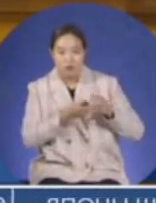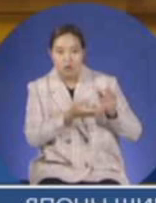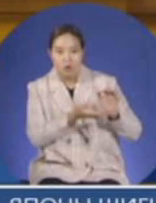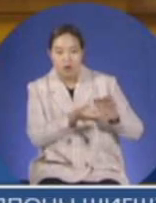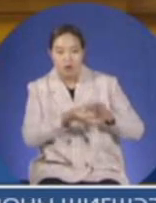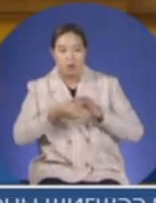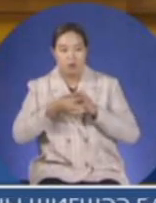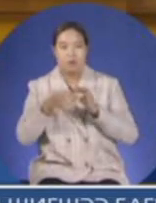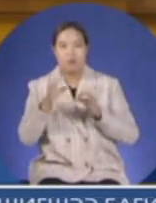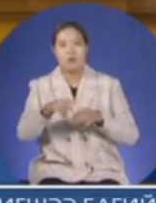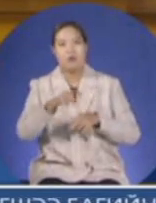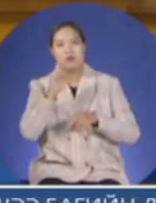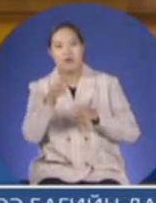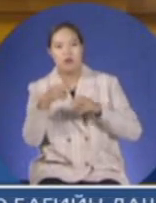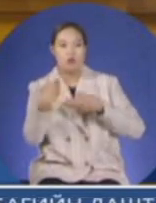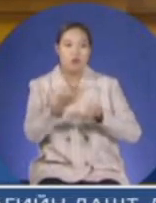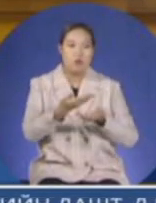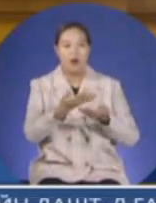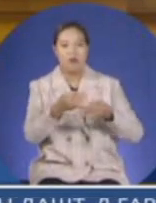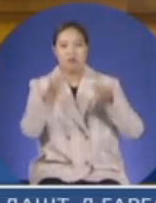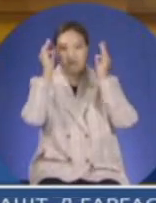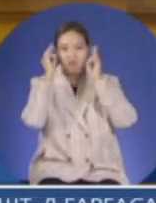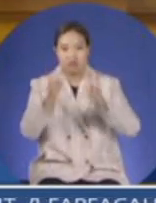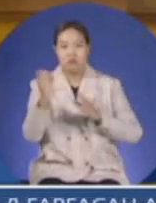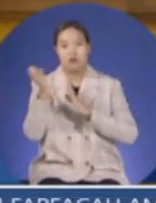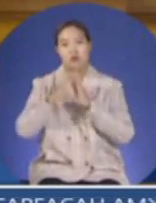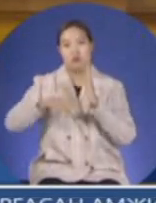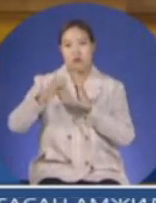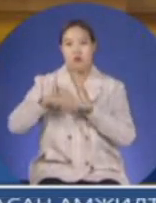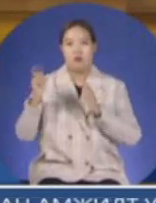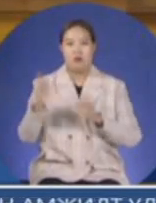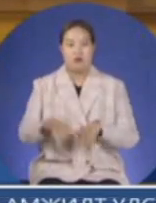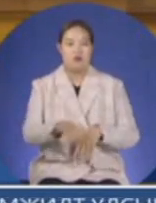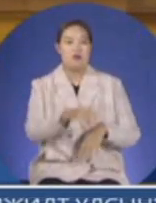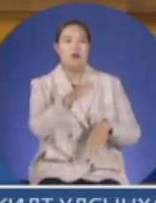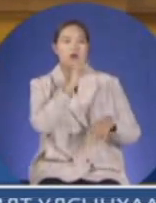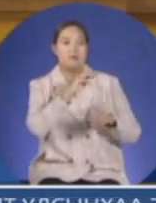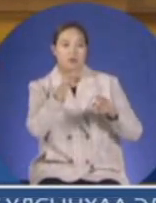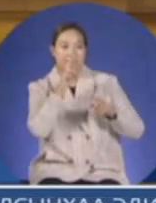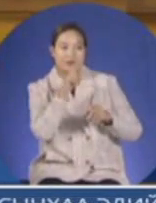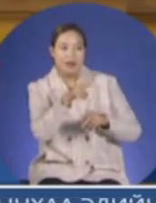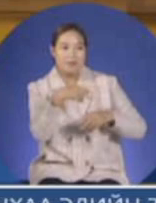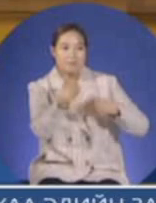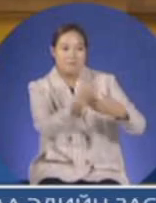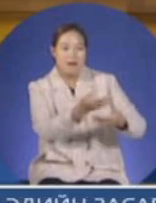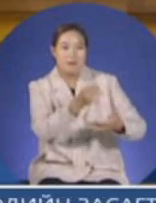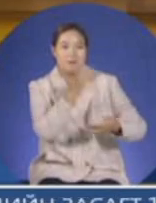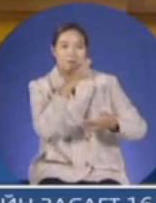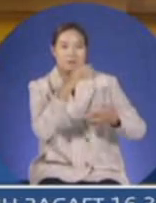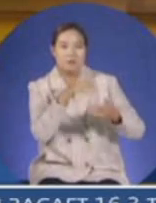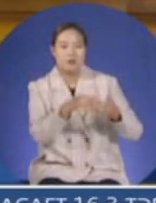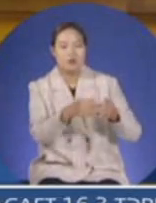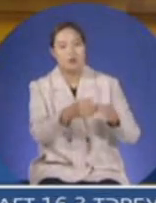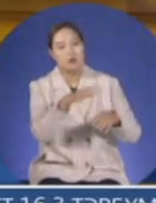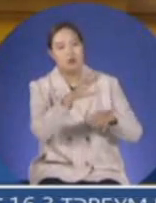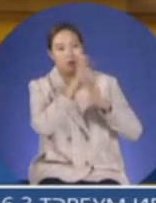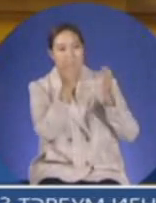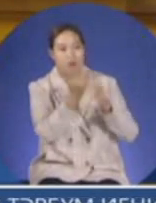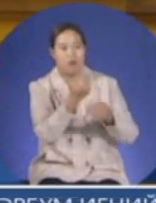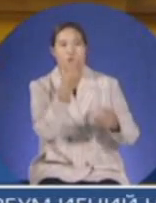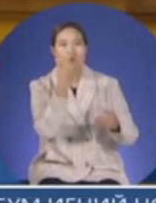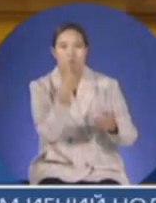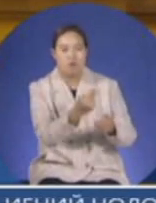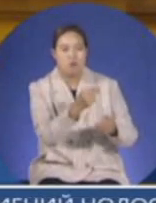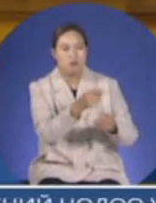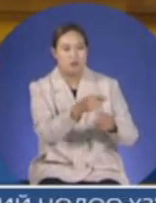ялгдаа татах асуудлаа шийдвэрлэдэг. За эрүүгээр үүсгэж ялгдаа татах асуудлыг шийдвэрлэхдээ дараа энэ хэрэг бүрэн дотлогдсон байна гэж